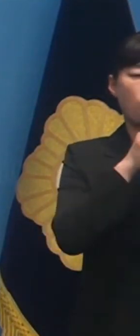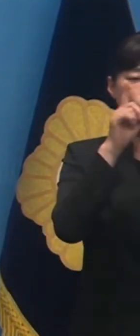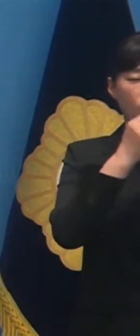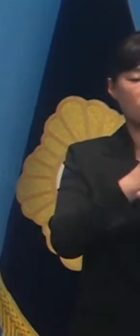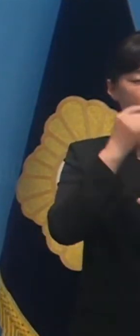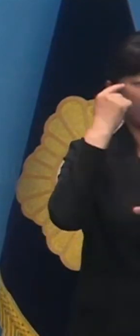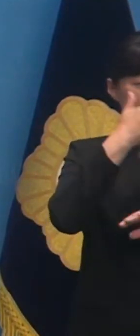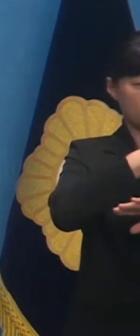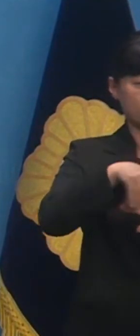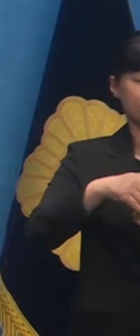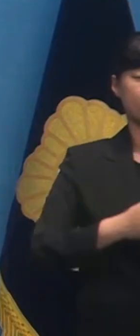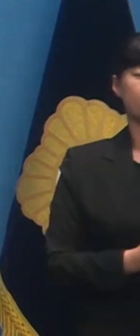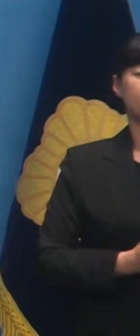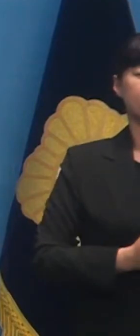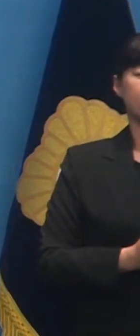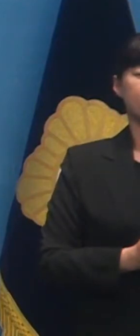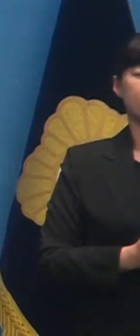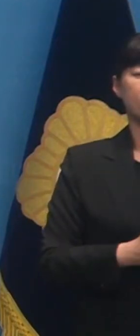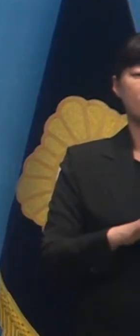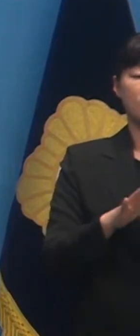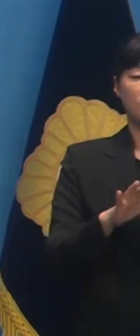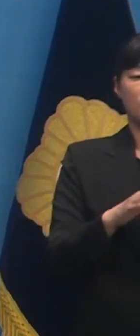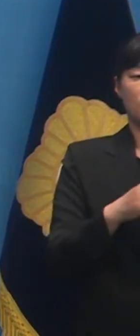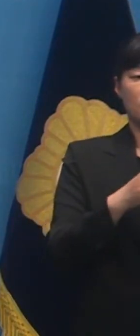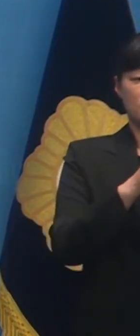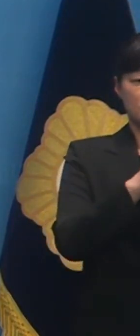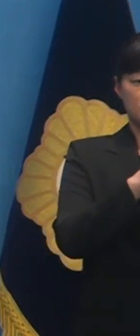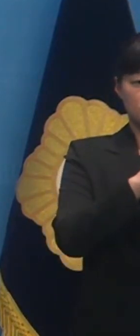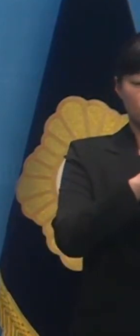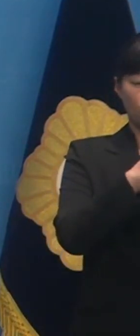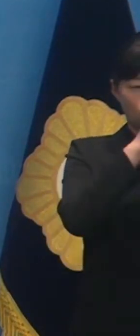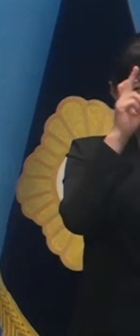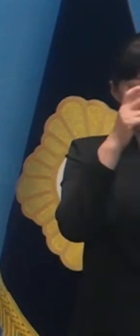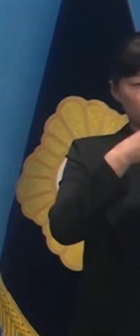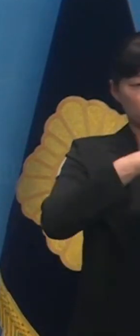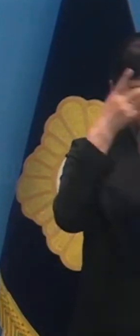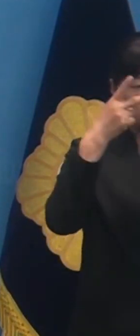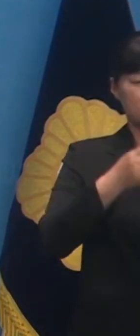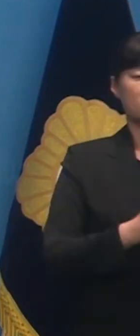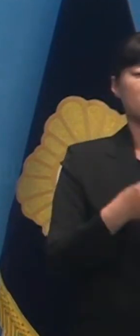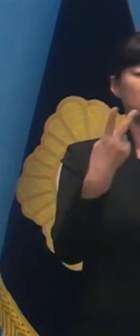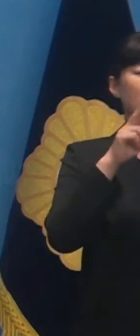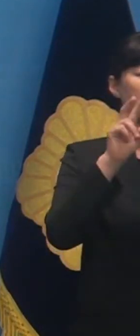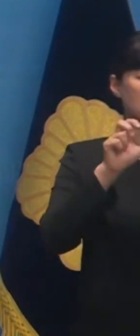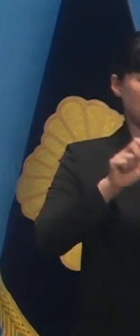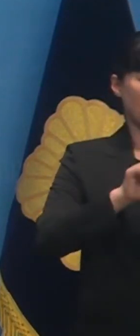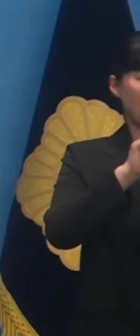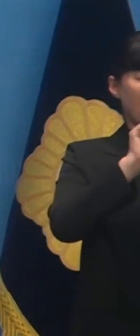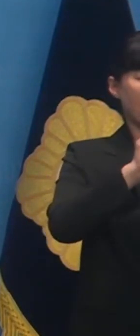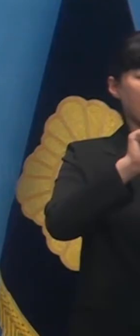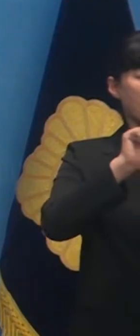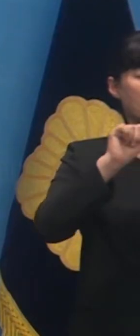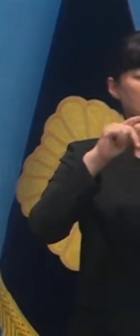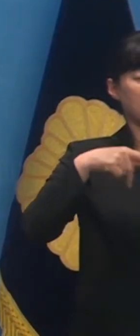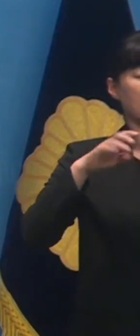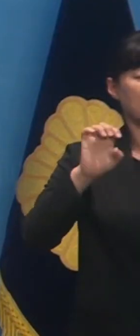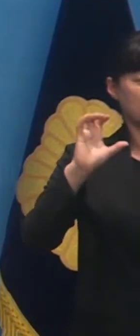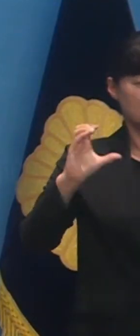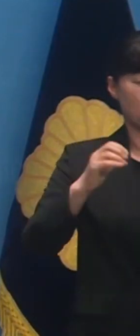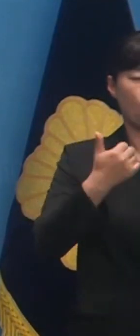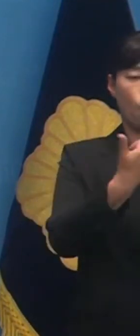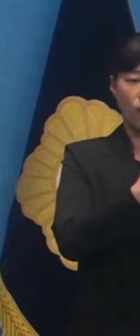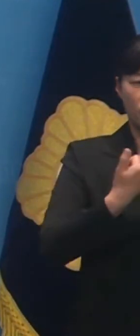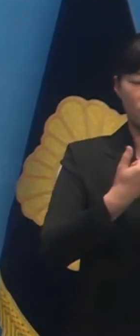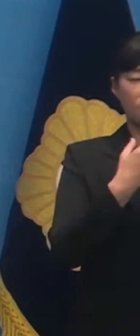실시할 예정입니다. 같은 날 10일 오후 2시 2025 에이펙 정상회의 지원 특위는